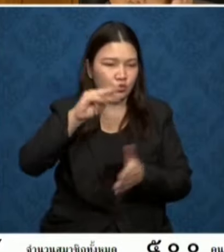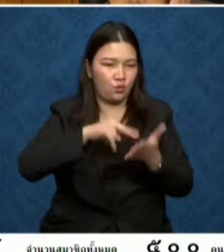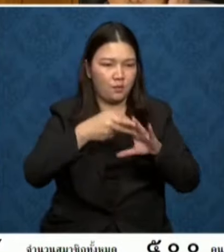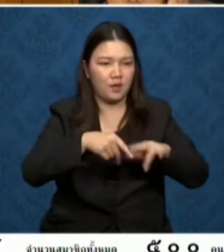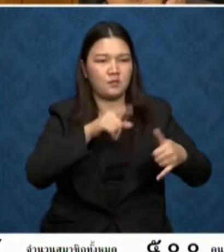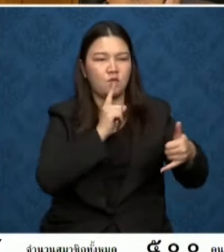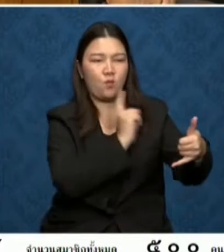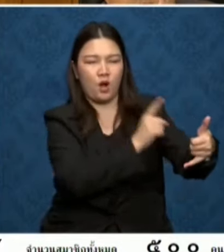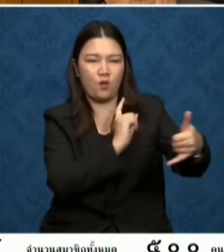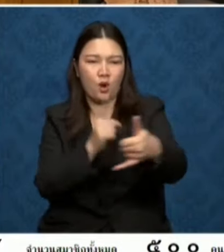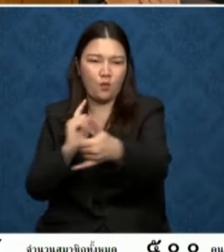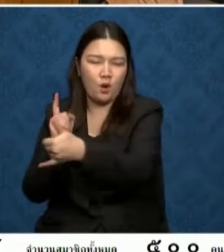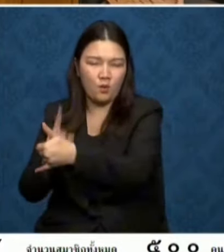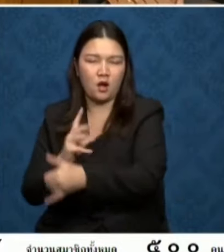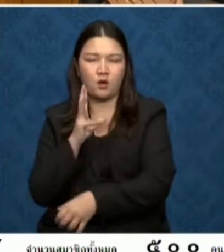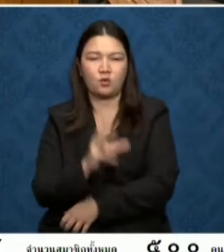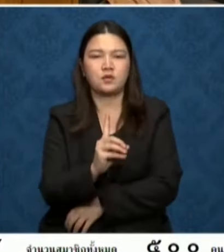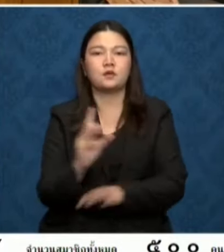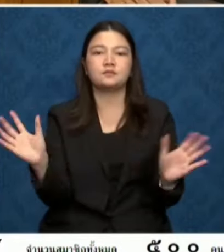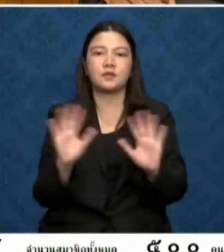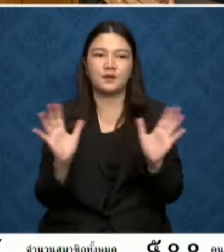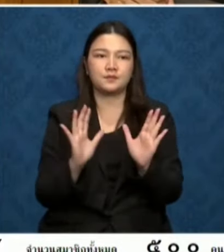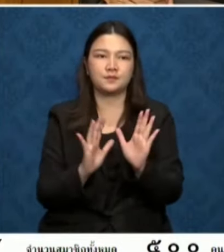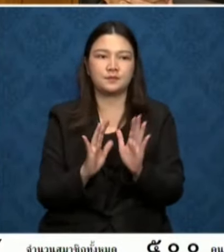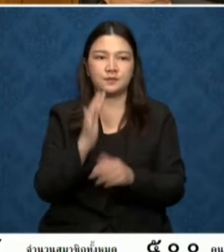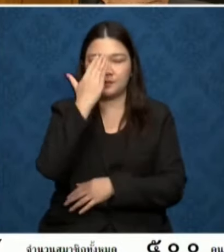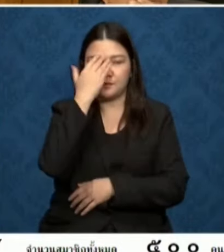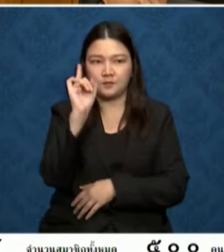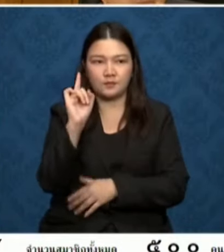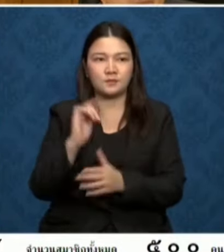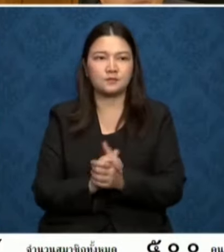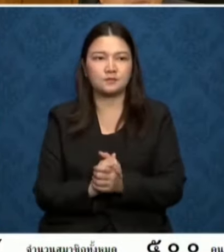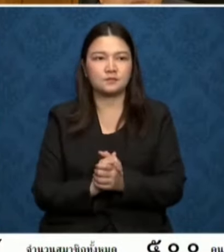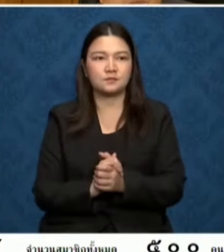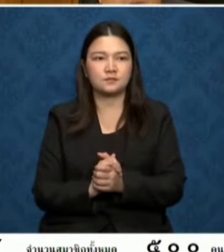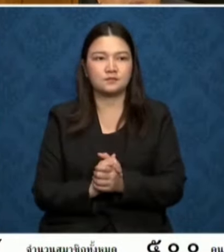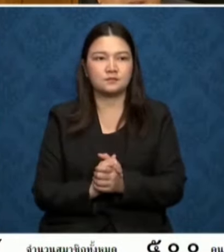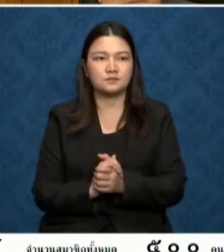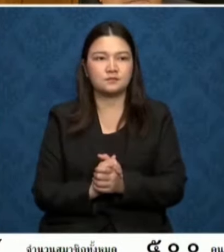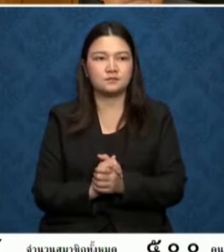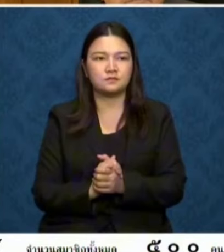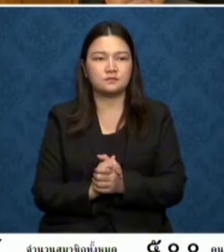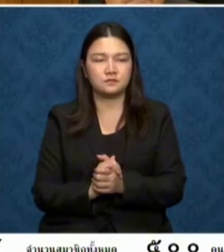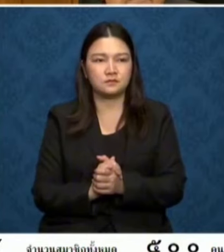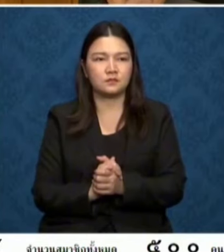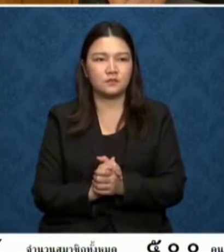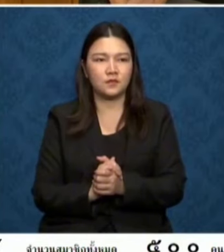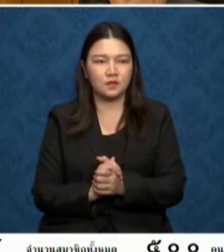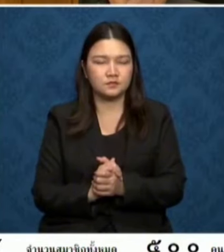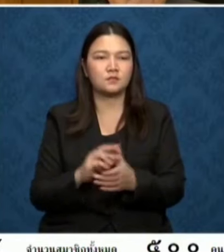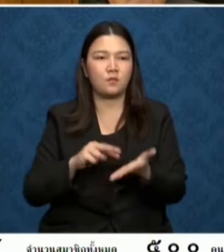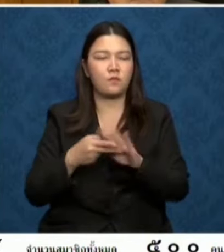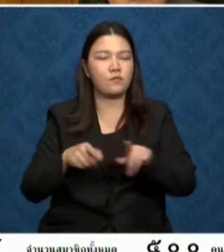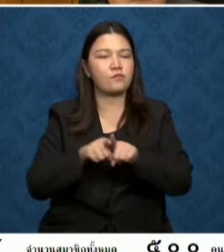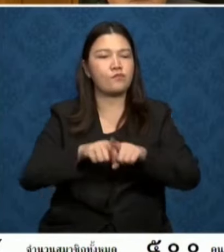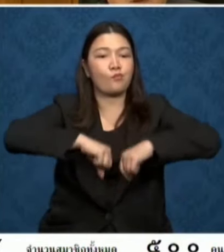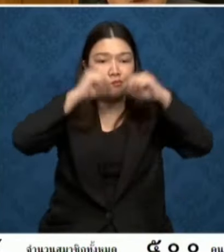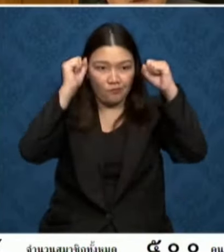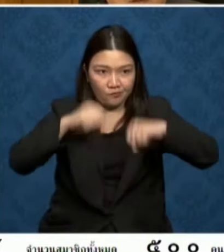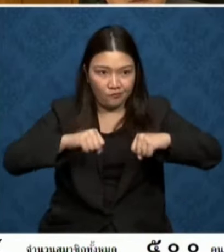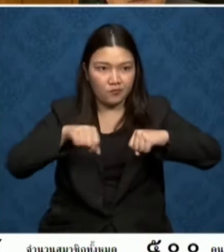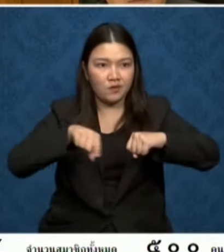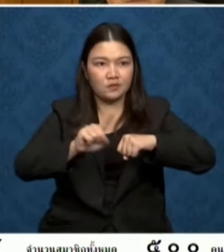ฐบาลชุดนี้แล้วก็พลเอกประยุทธ์ครับหลายเรื่องเนี่ยอย่างเช่นการตกลงการให้สัมปทานบนพื้นที่อ่